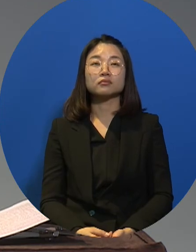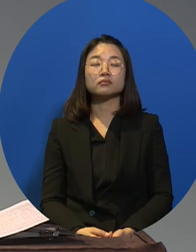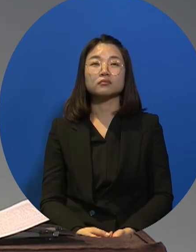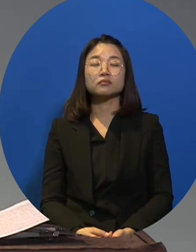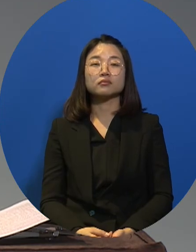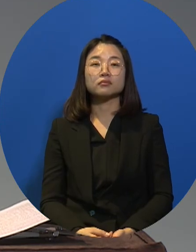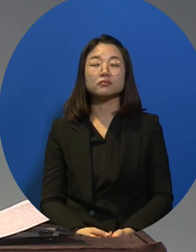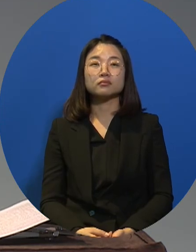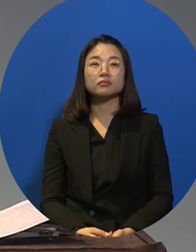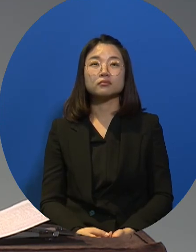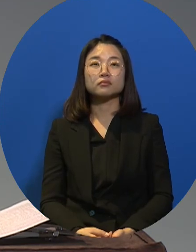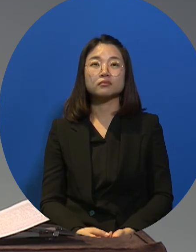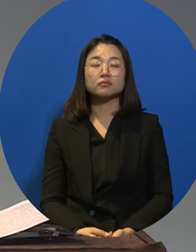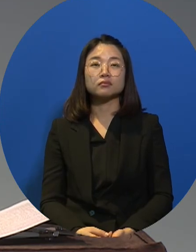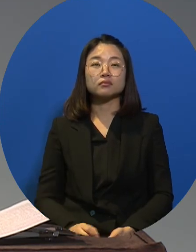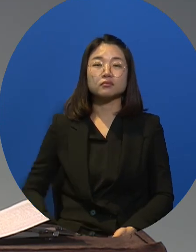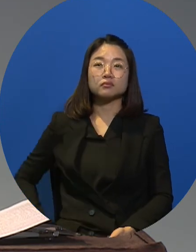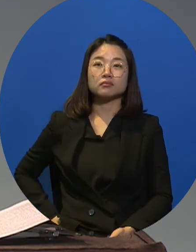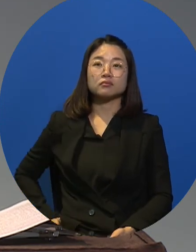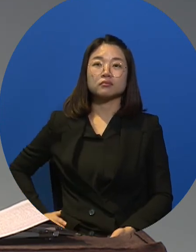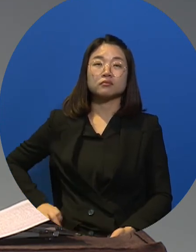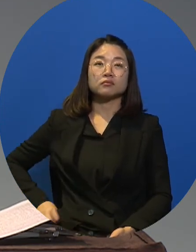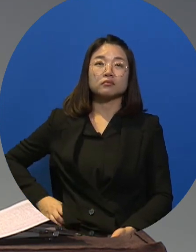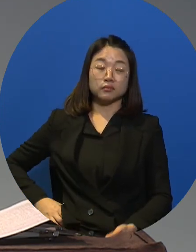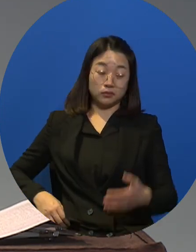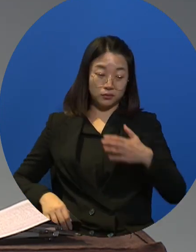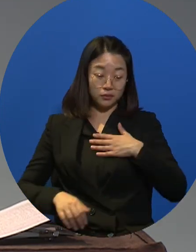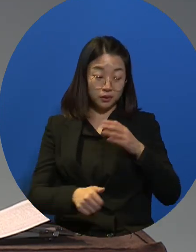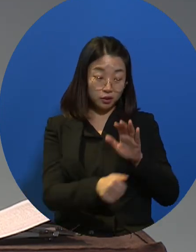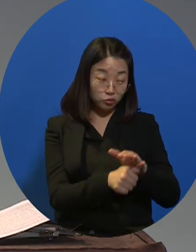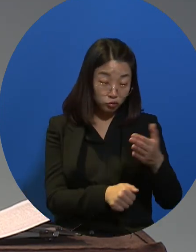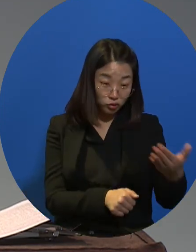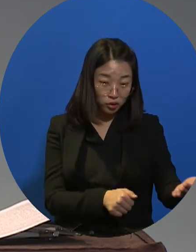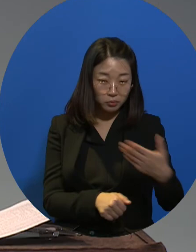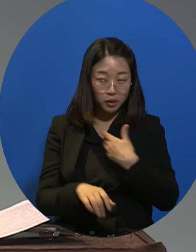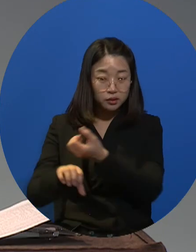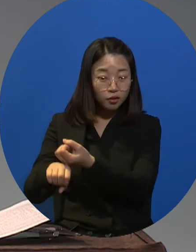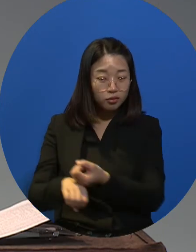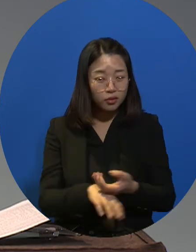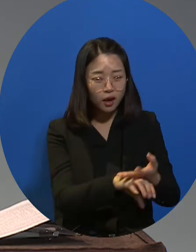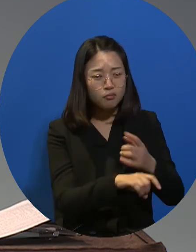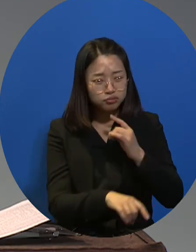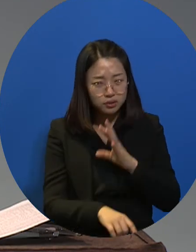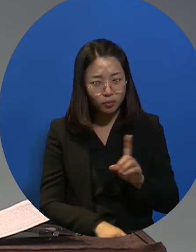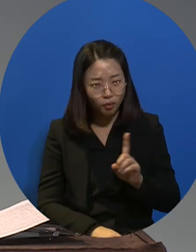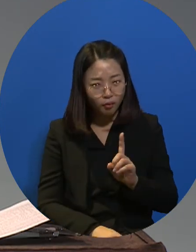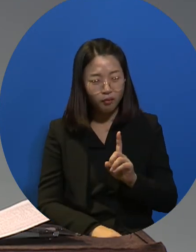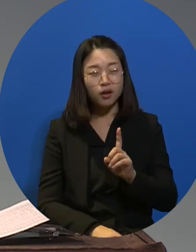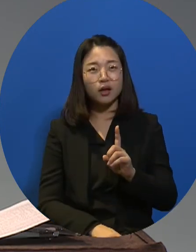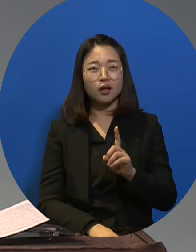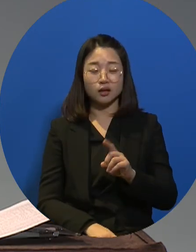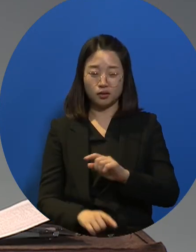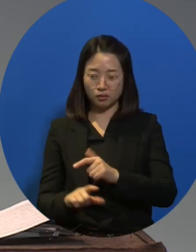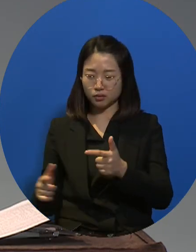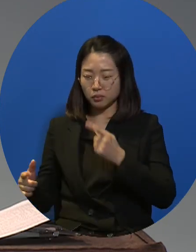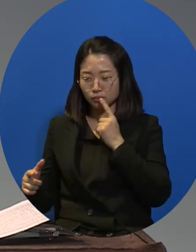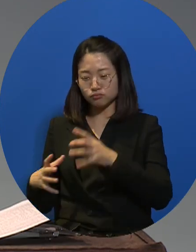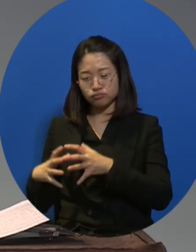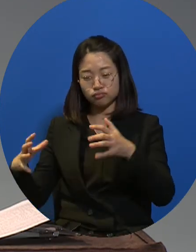지원 대리인이나 전달자의 역할을 하는 기관으로 맞느냐 이런 다양한